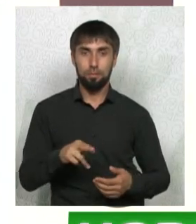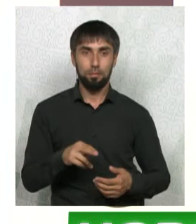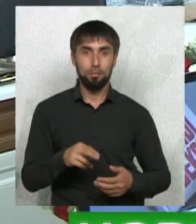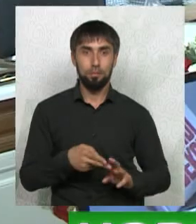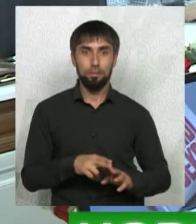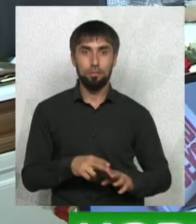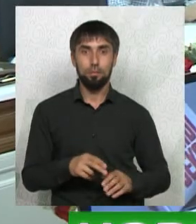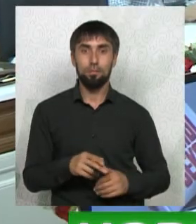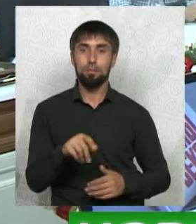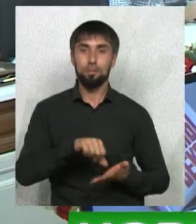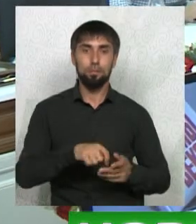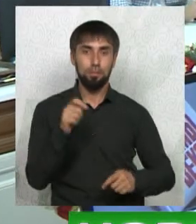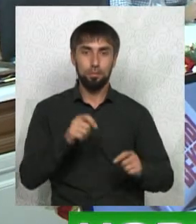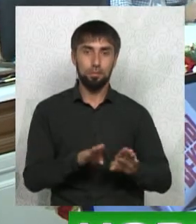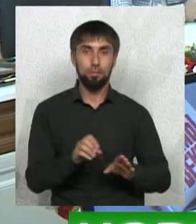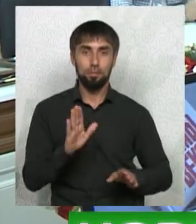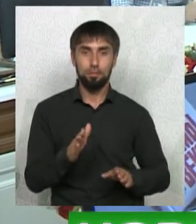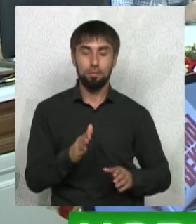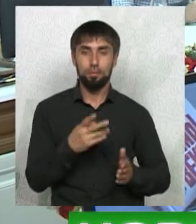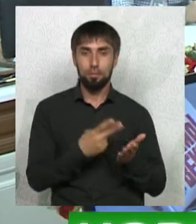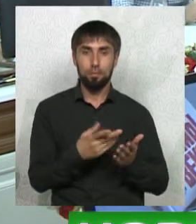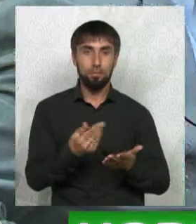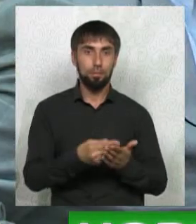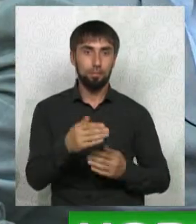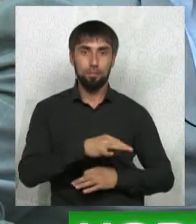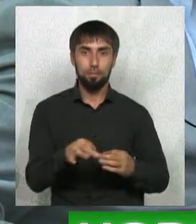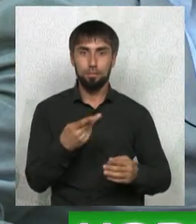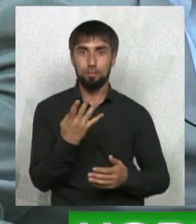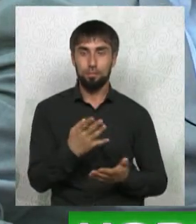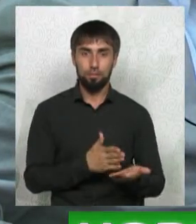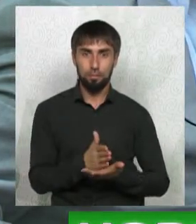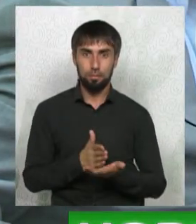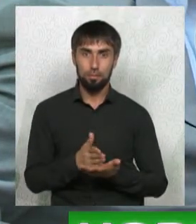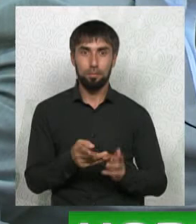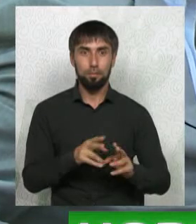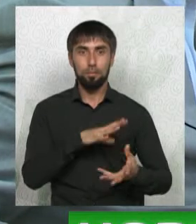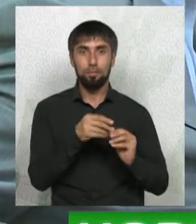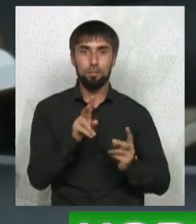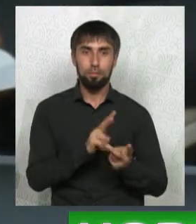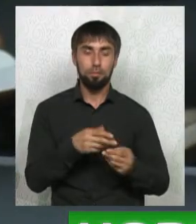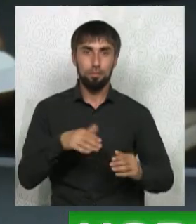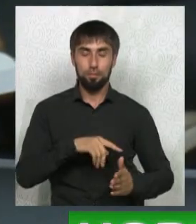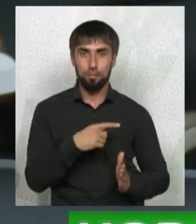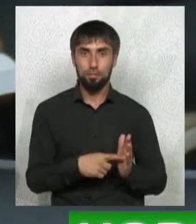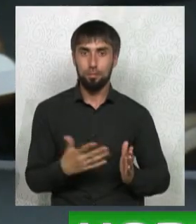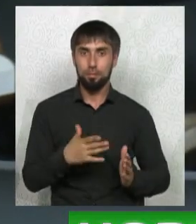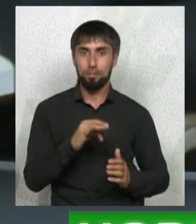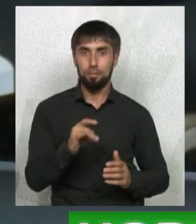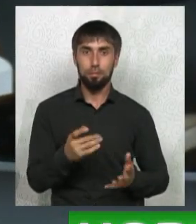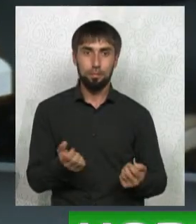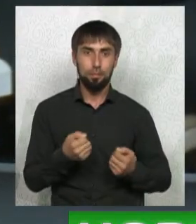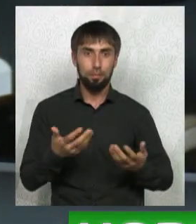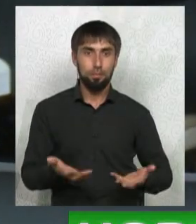остальной работы. Участники форума также будут презентовать свои проекты по 4 промышленным кластерам. По итогам встречи решится вопрос, какие из них получат